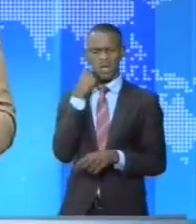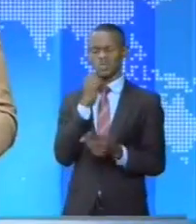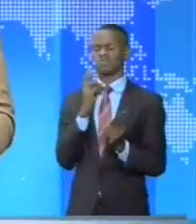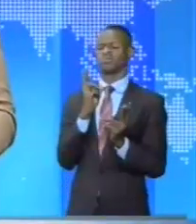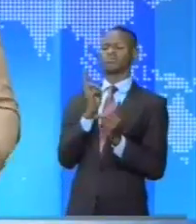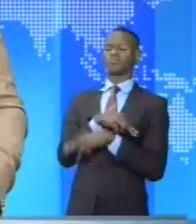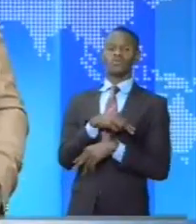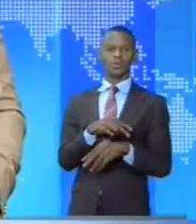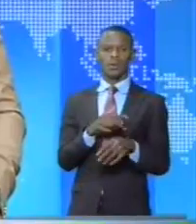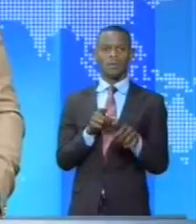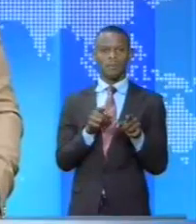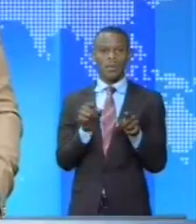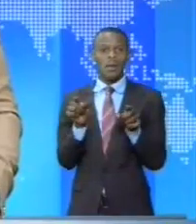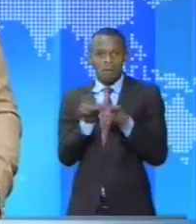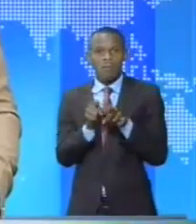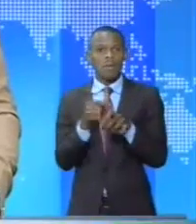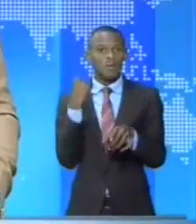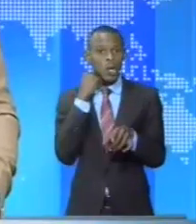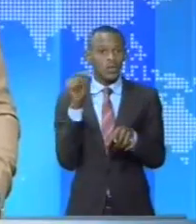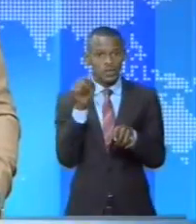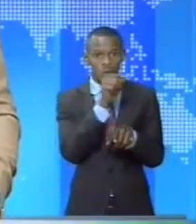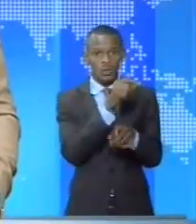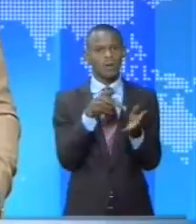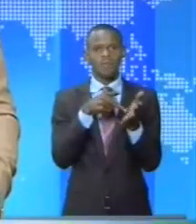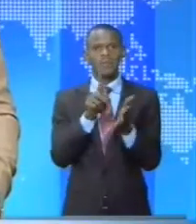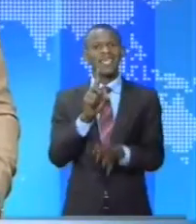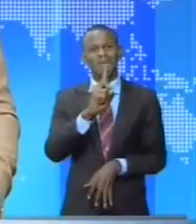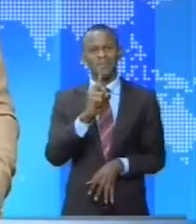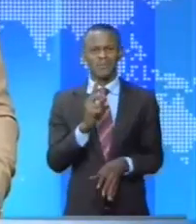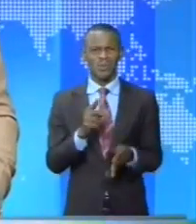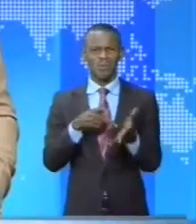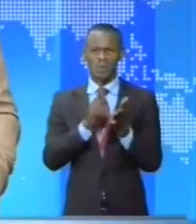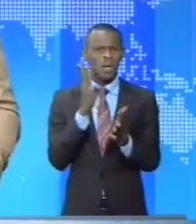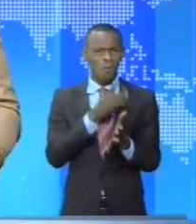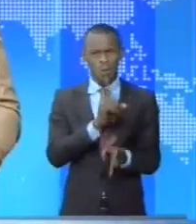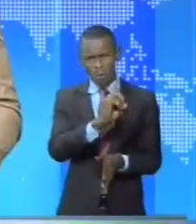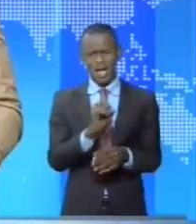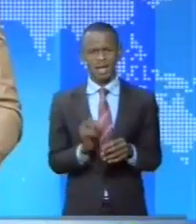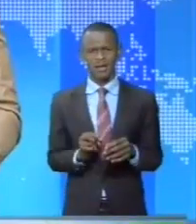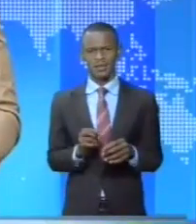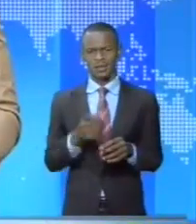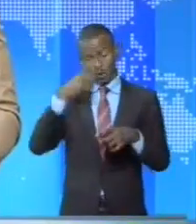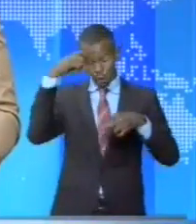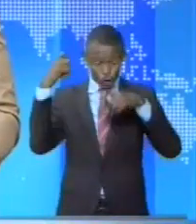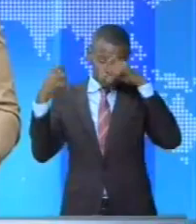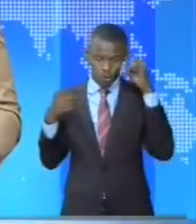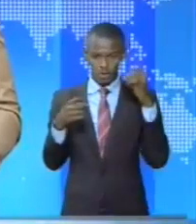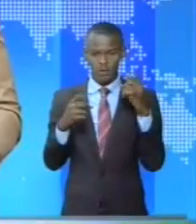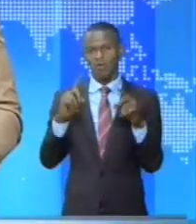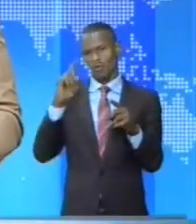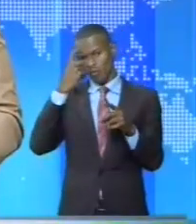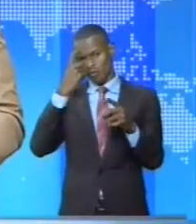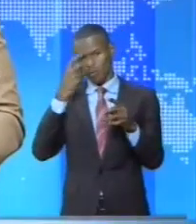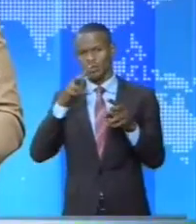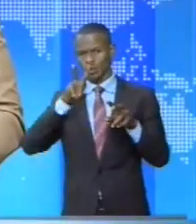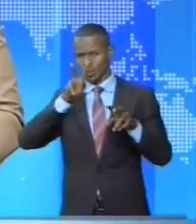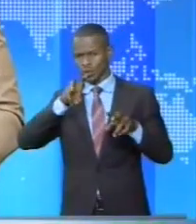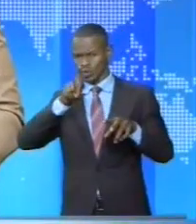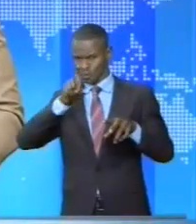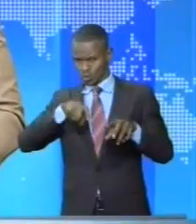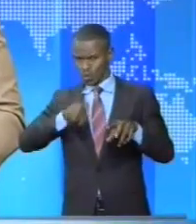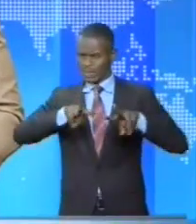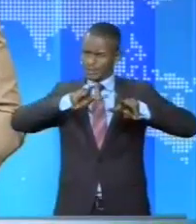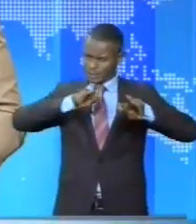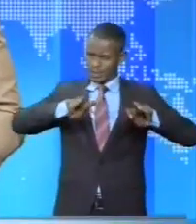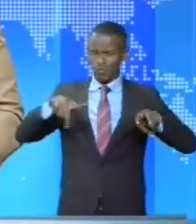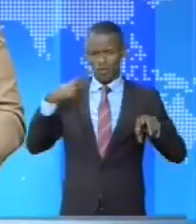gouvernement de la République doit voler au secours des hôpitaux publics afin de remédier aux maux qui gangrènent le secteur de la santé publique pour